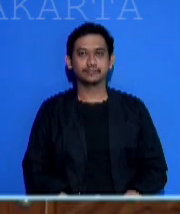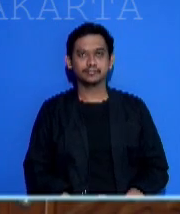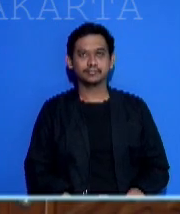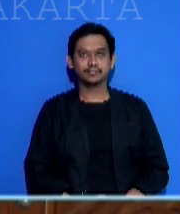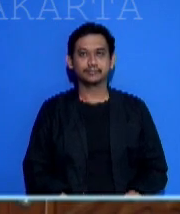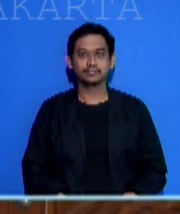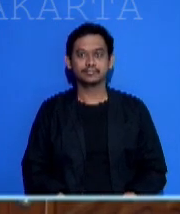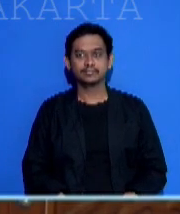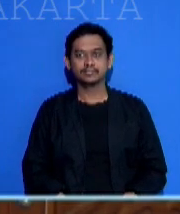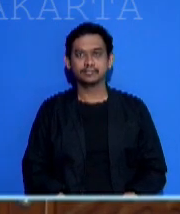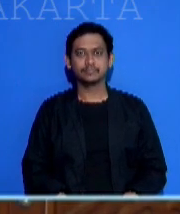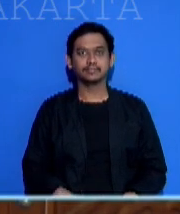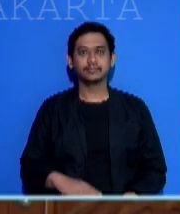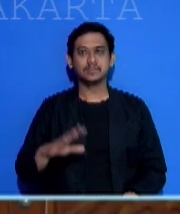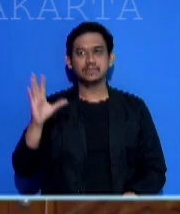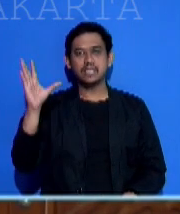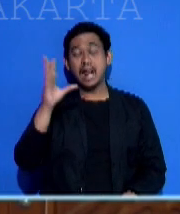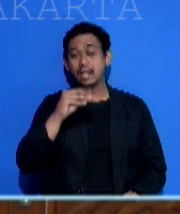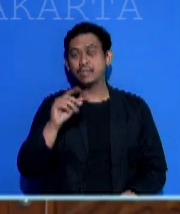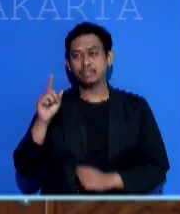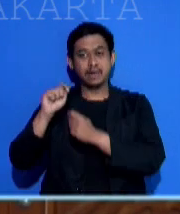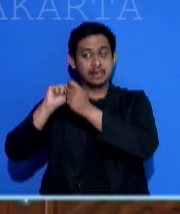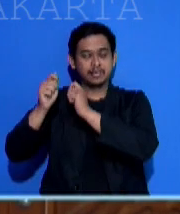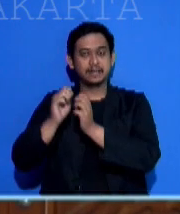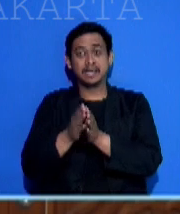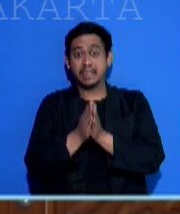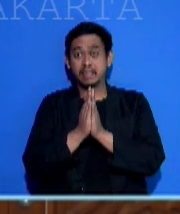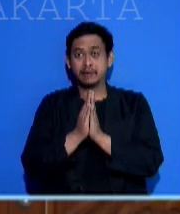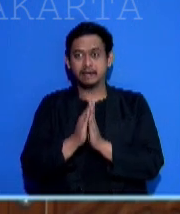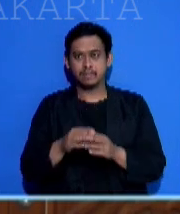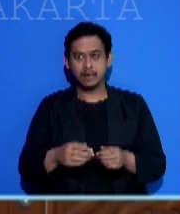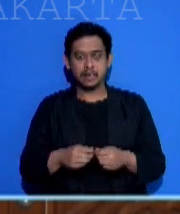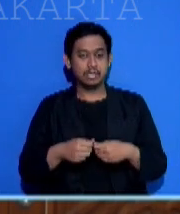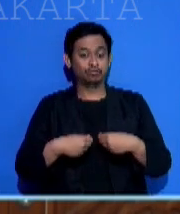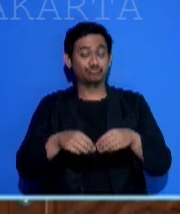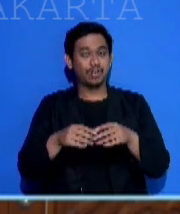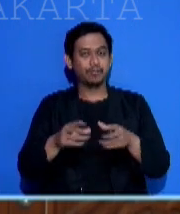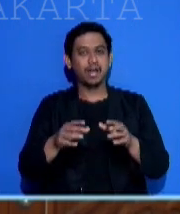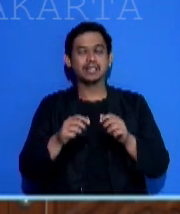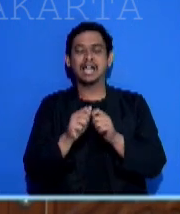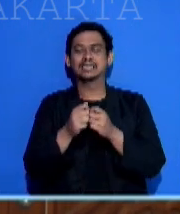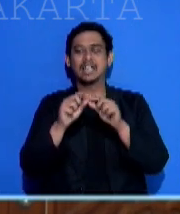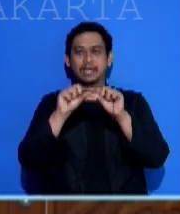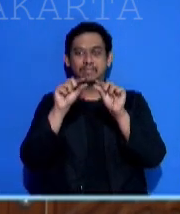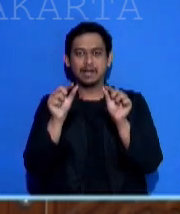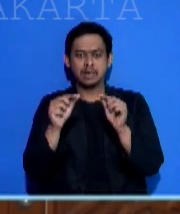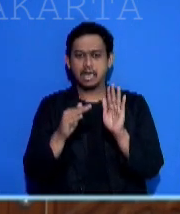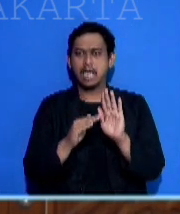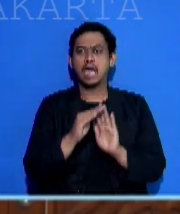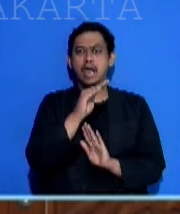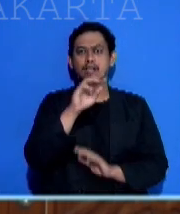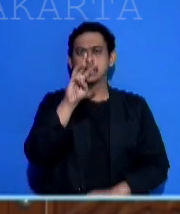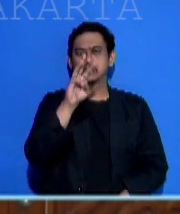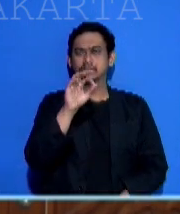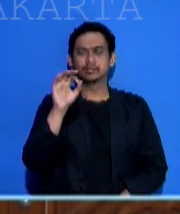Dungkap dinten Riyoyo Idul Fitri, panyatining kacang mete ing laladan Kabupaten Gunung Kidul mindak enggo 300%.